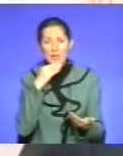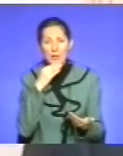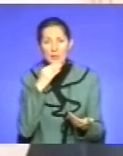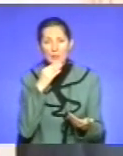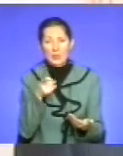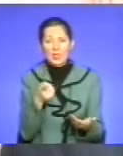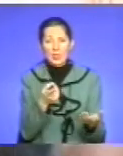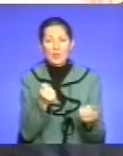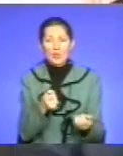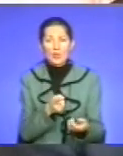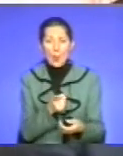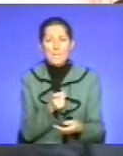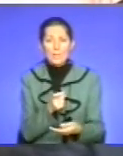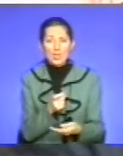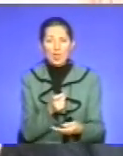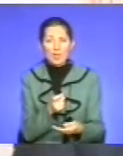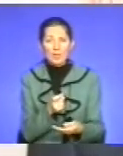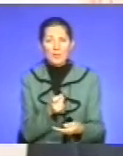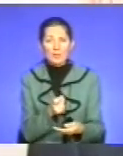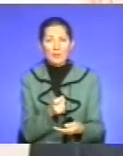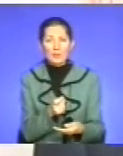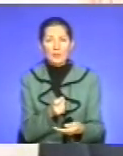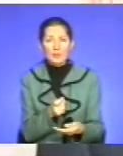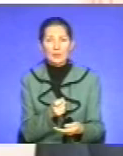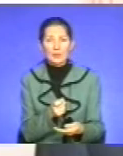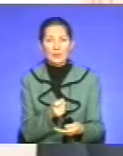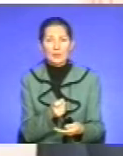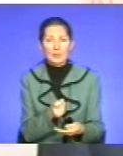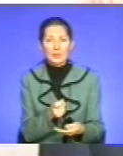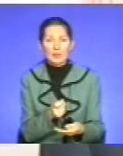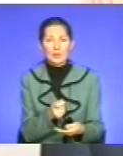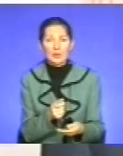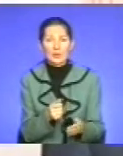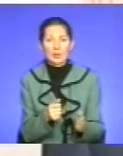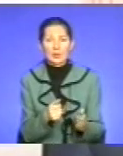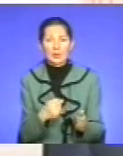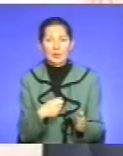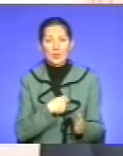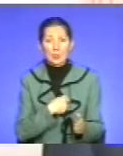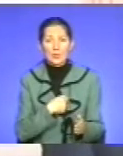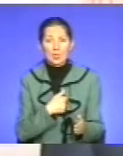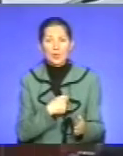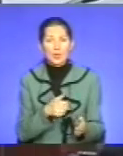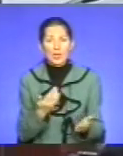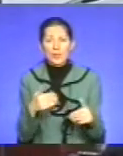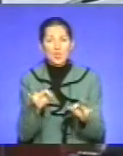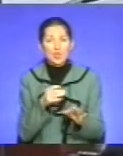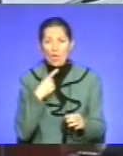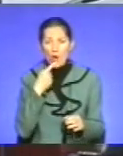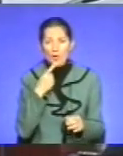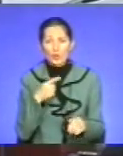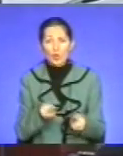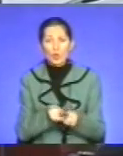як витягнув наган. Що? Притиснув, і я вже нічого не говорив. Також до цієї